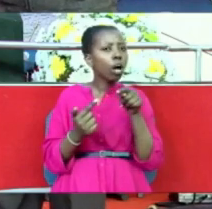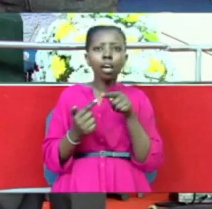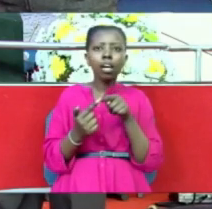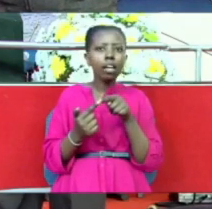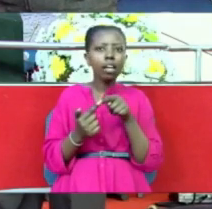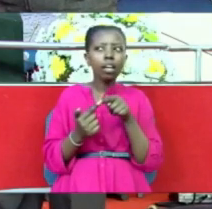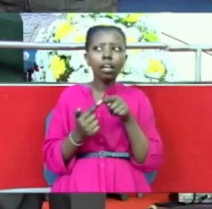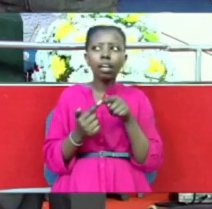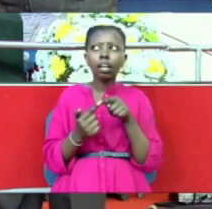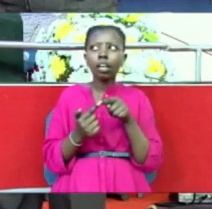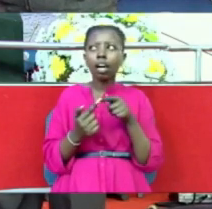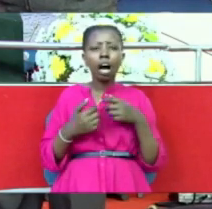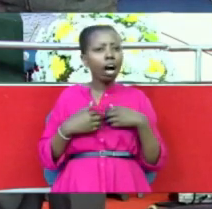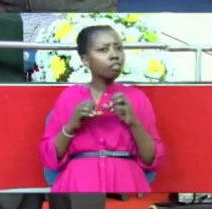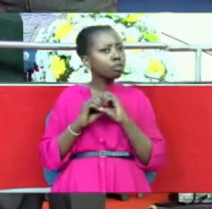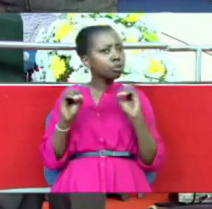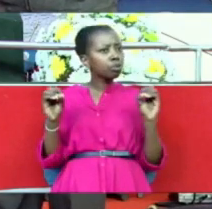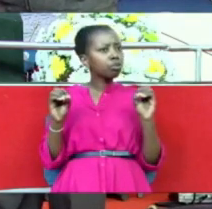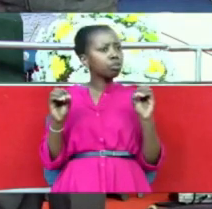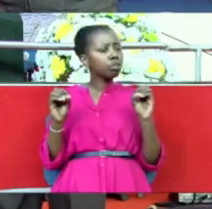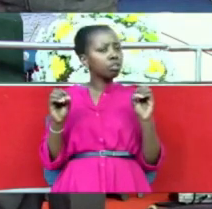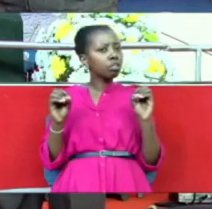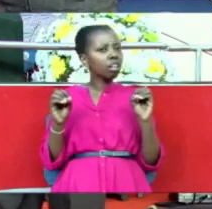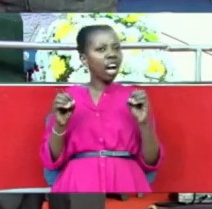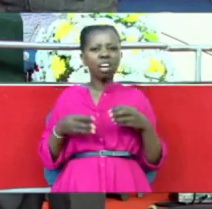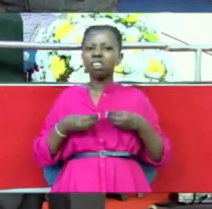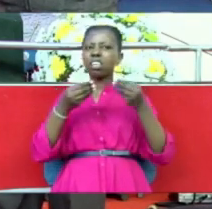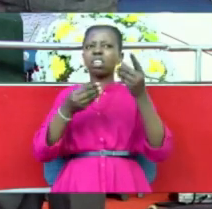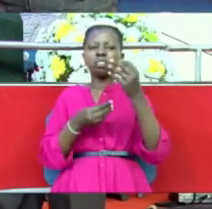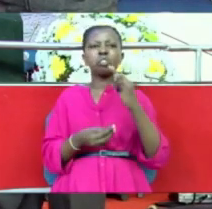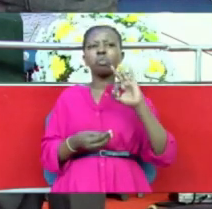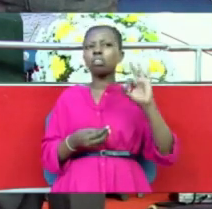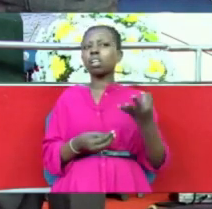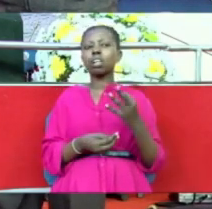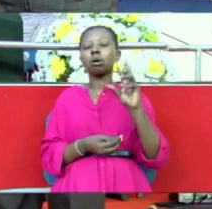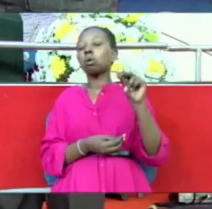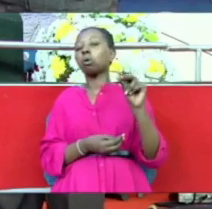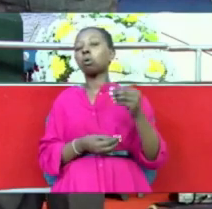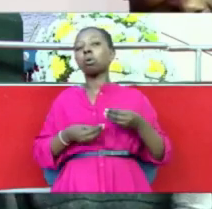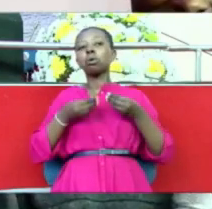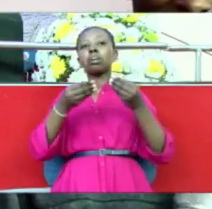Na hauna? Ah, hata siwezi kukupatia ngiri 3, enda kupatia 500.